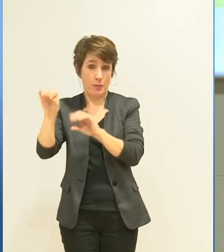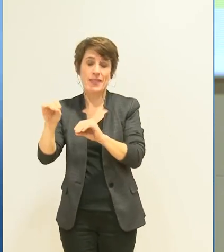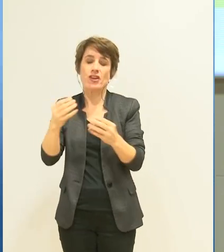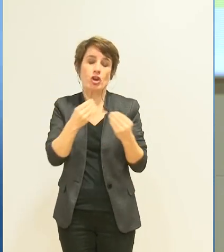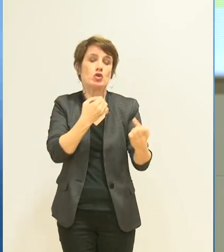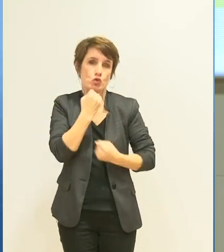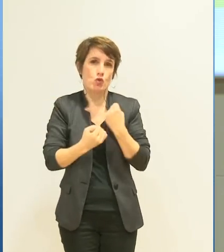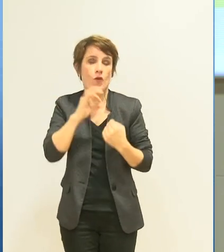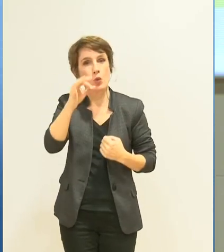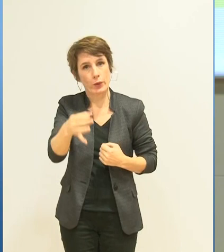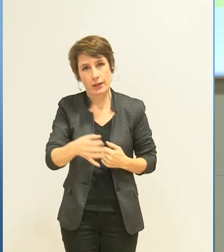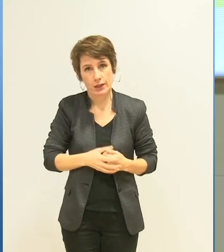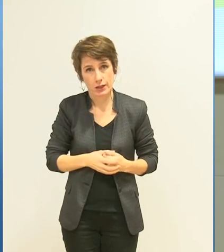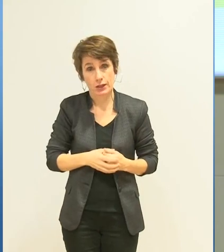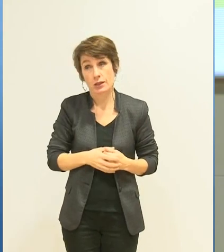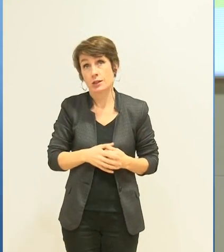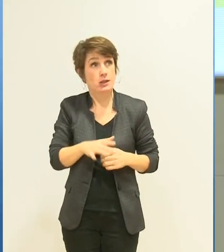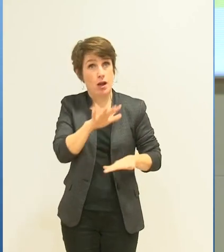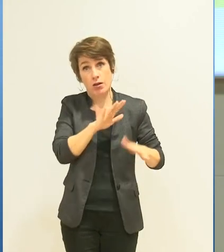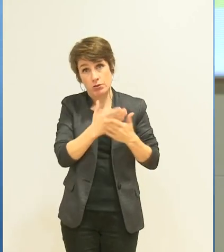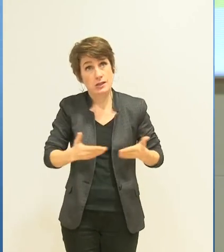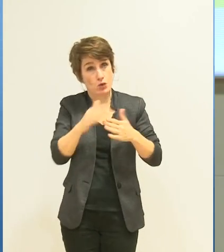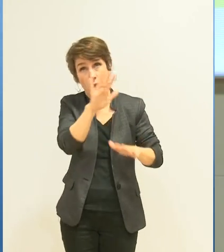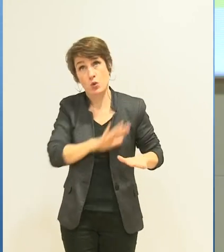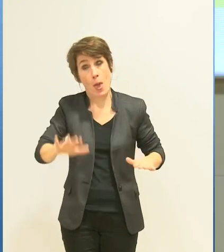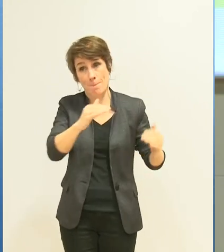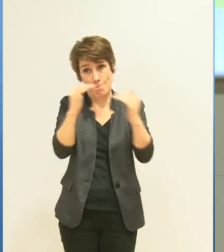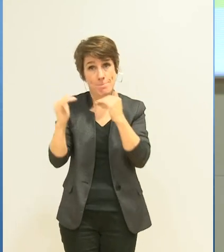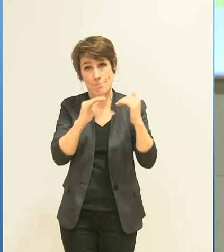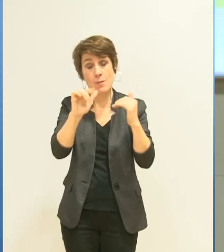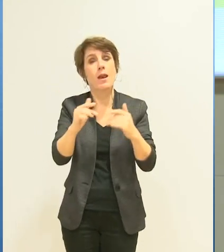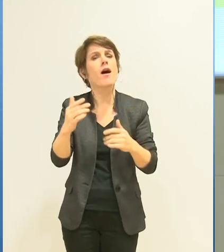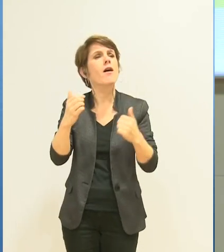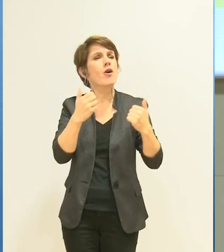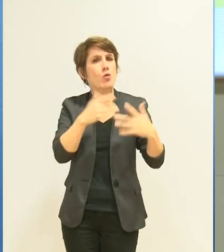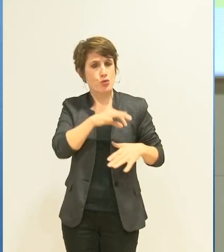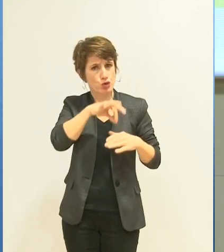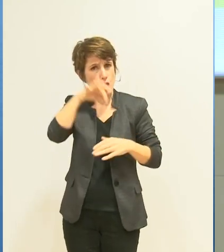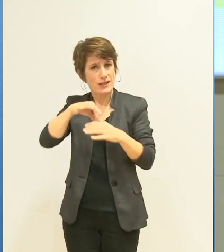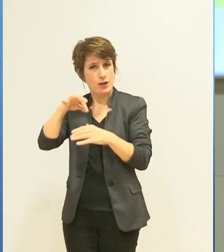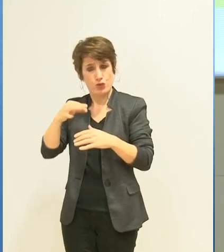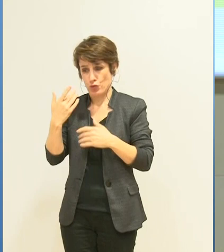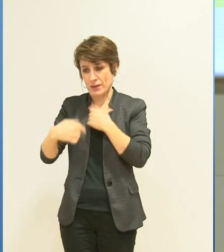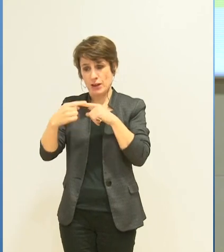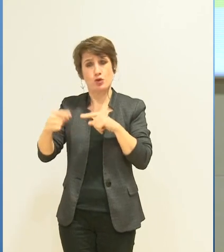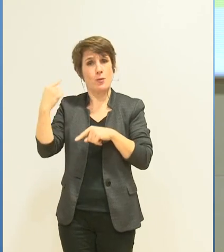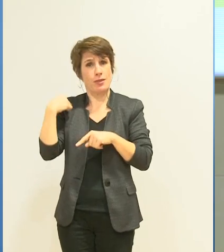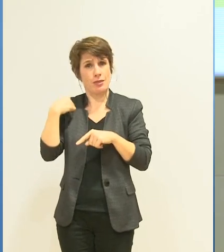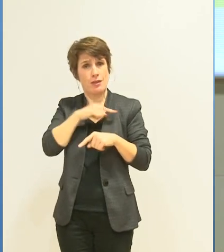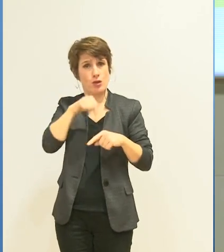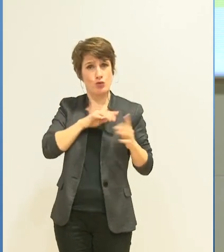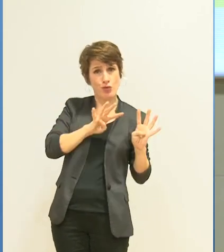partout nous étions nombreux élus la semaine dernière a assisté à un temps extrêmement